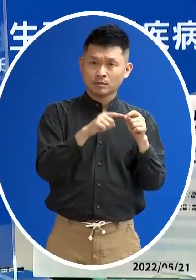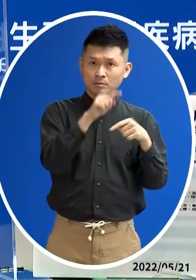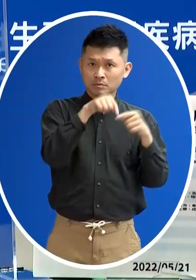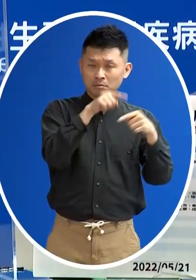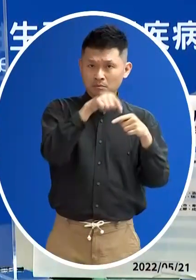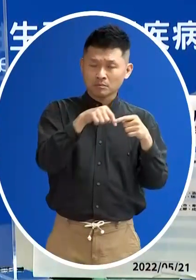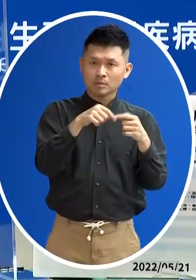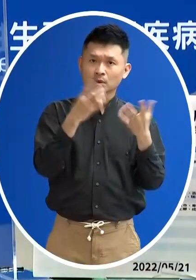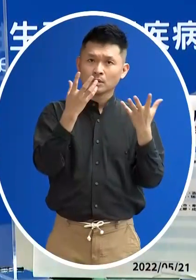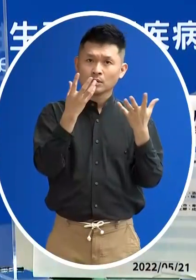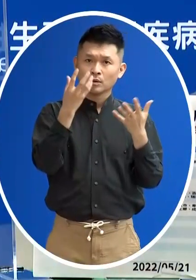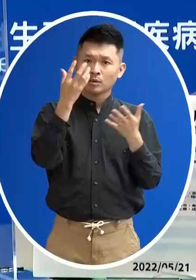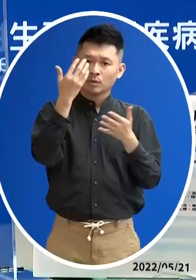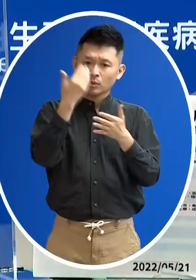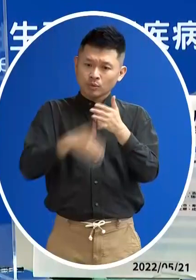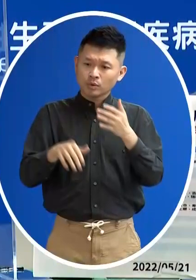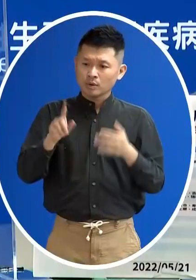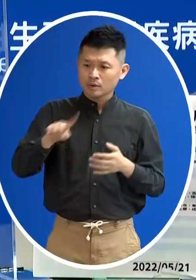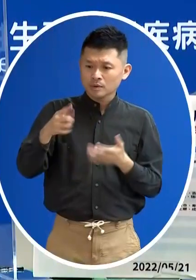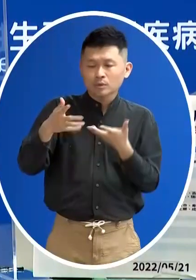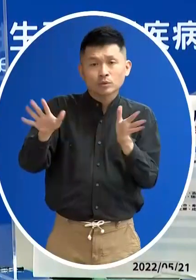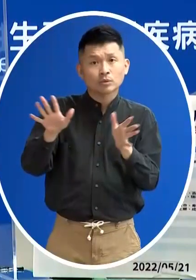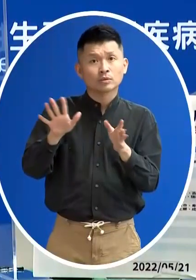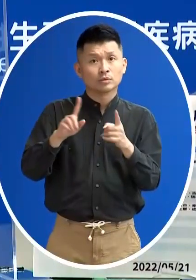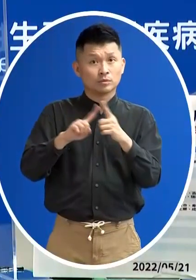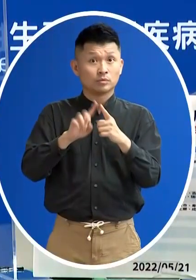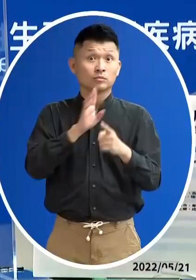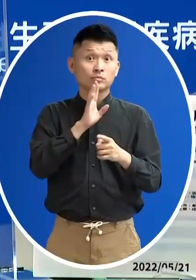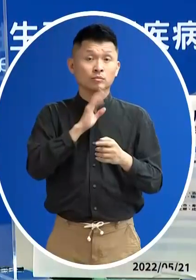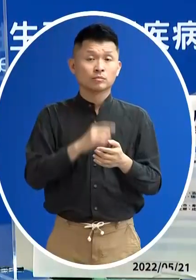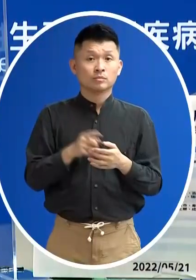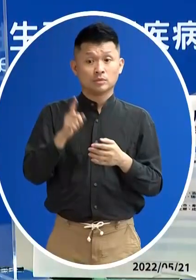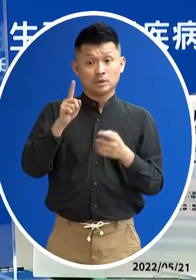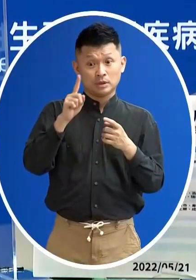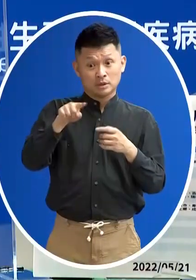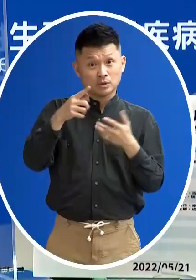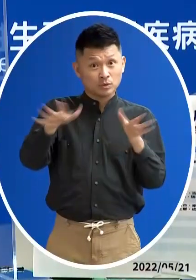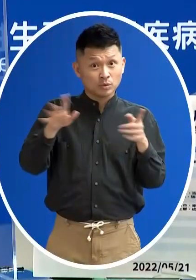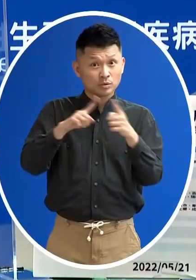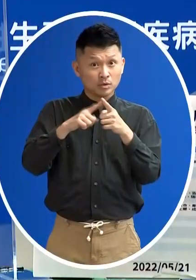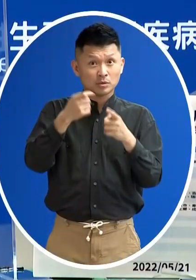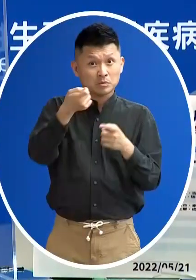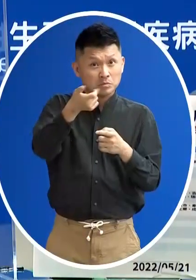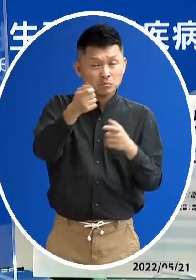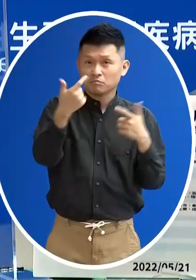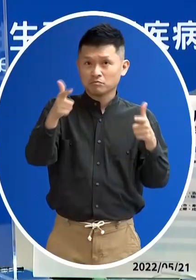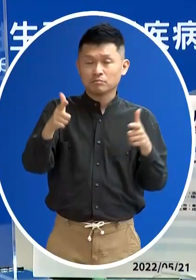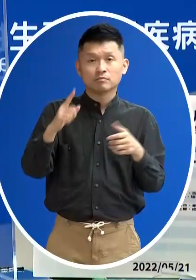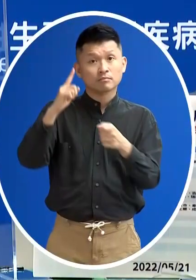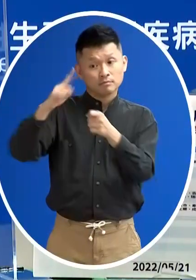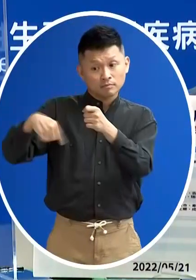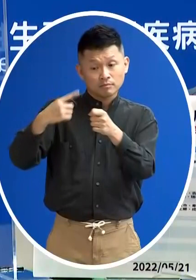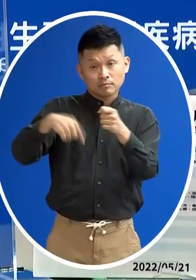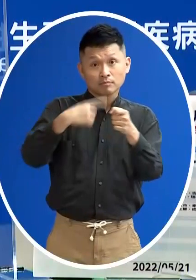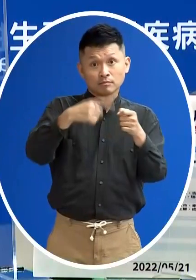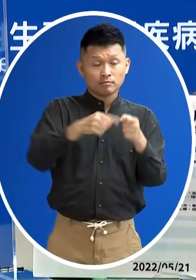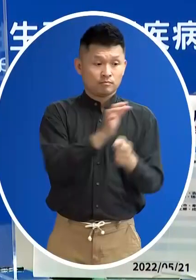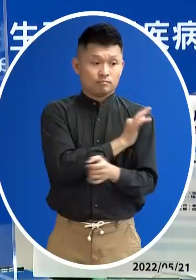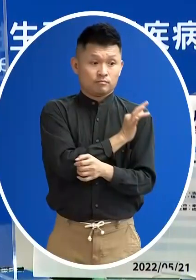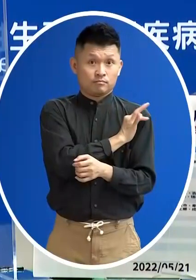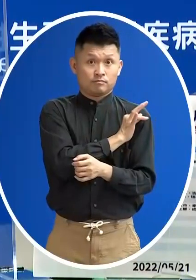大概少了1000多人，好，那这1000多人不算是少。因为大家都知道每年护理的人数